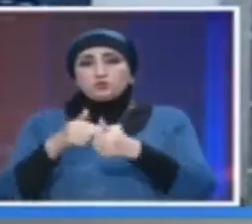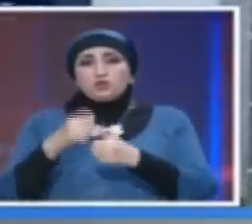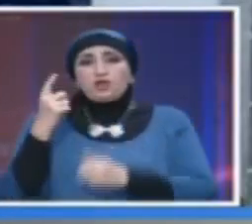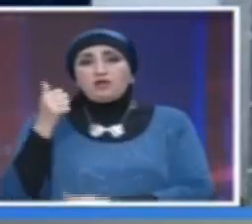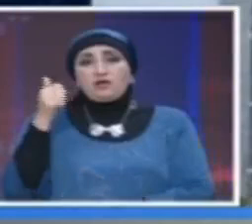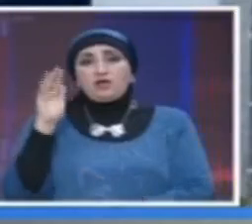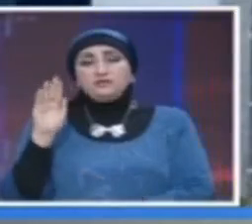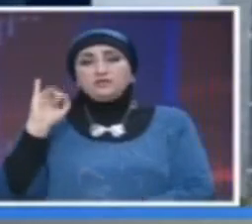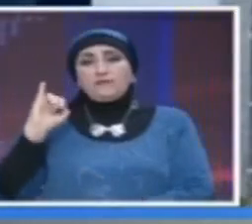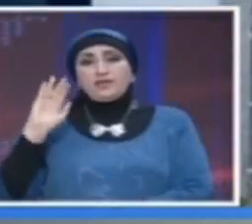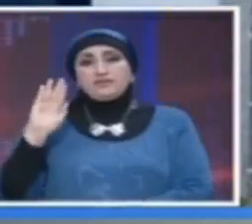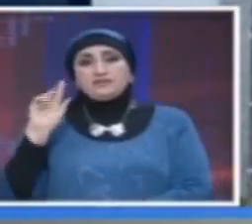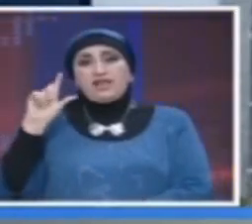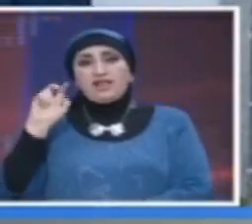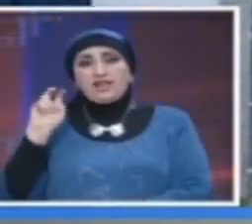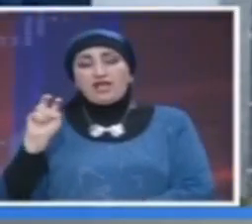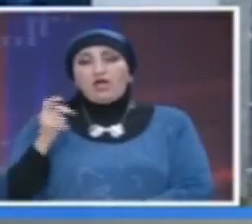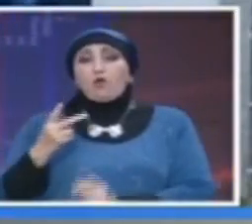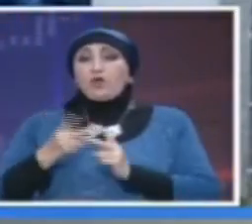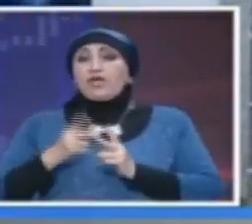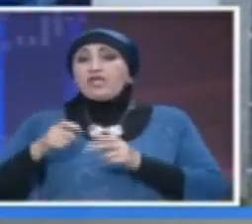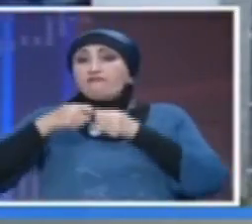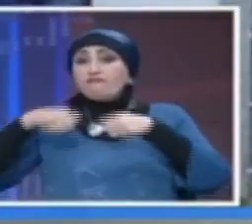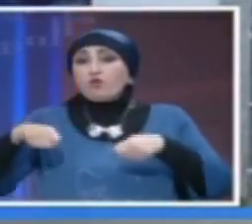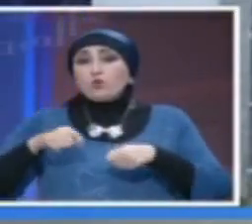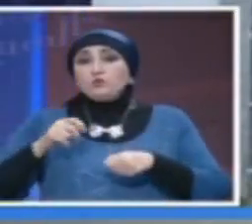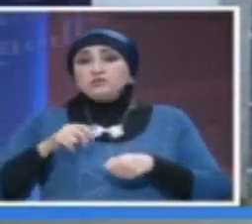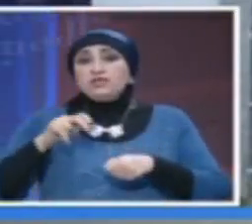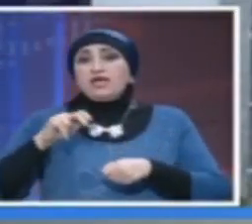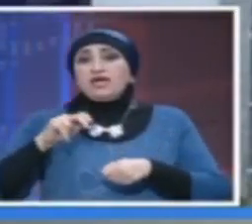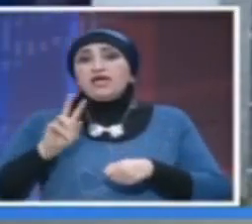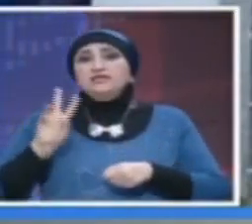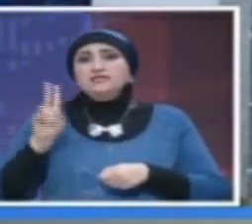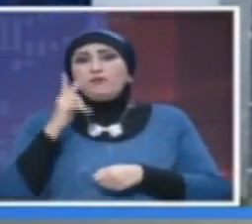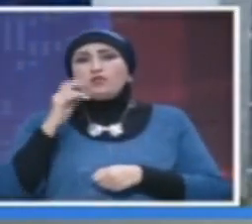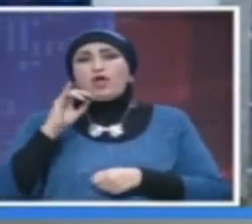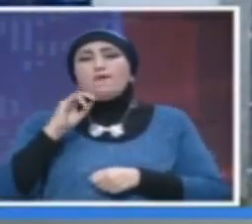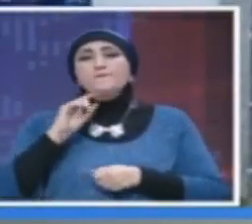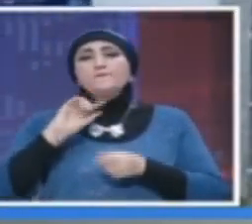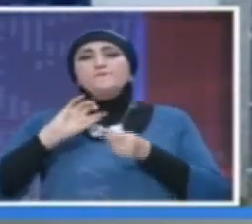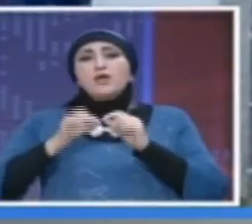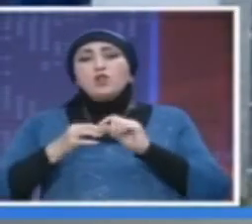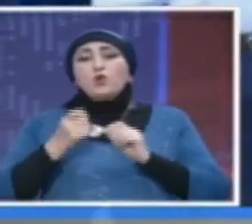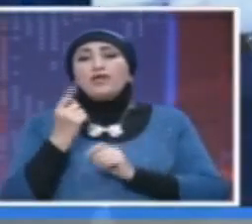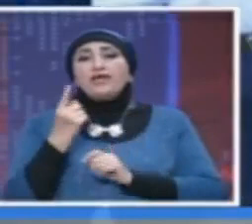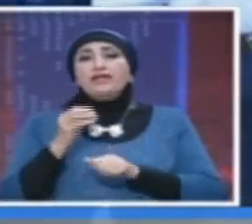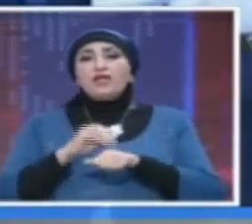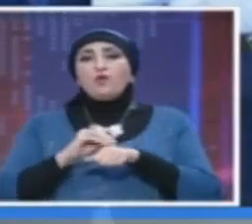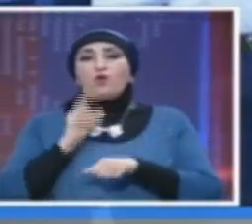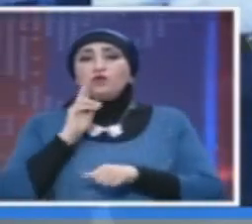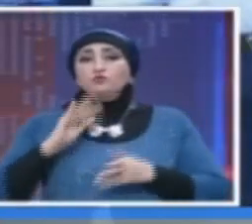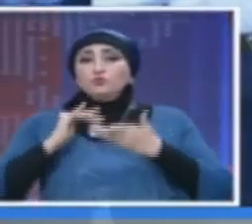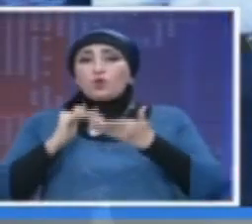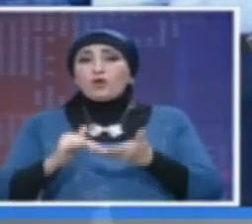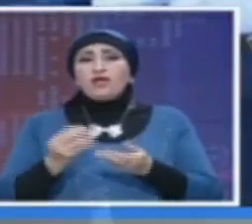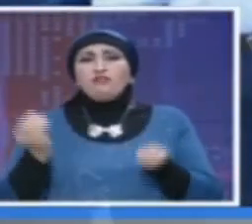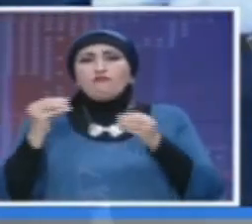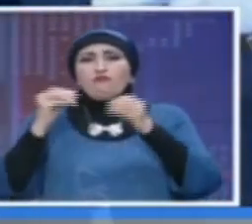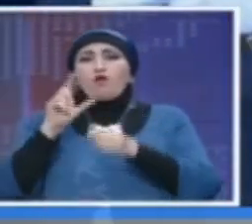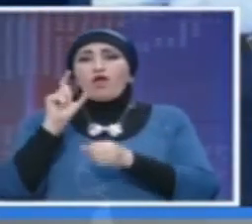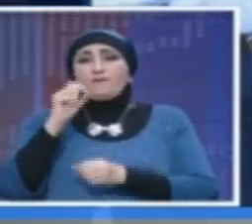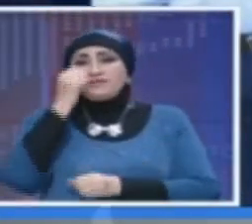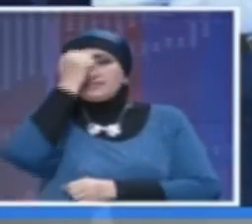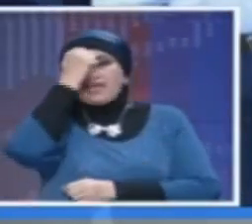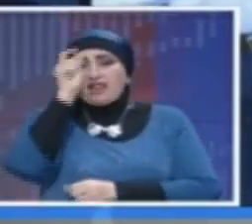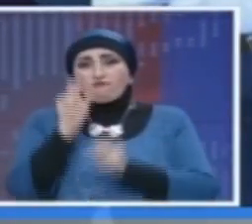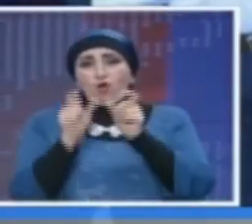مسلة بالمحافظة، والتي بلغت تكلفتها 17 مليون جنيه، وتقدم الخدمة لأكثر من